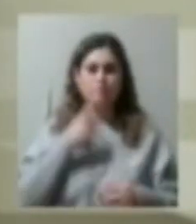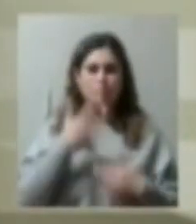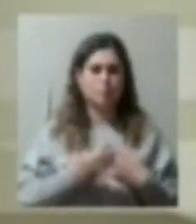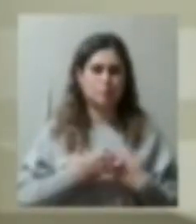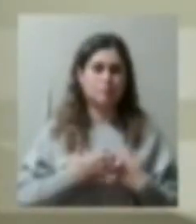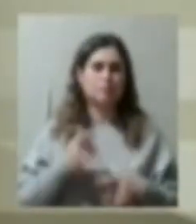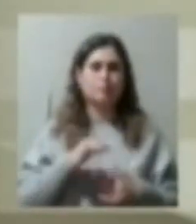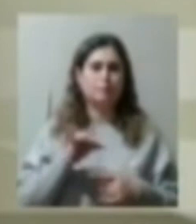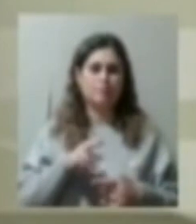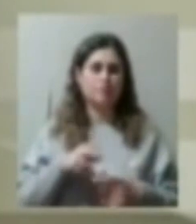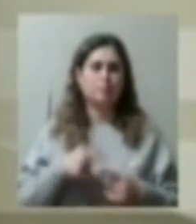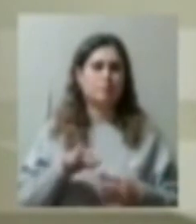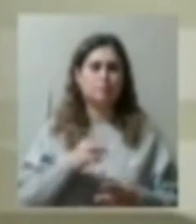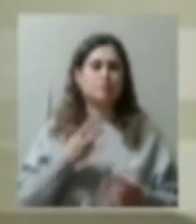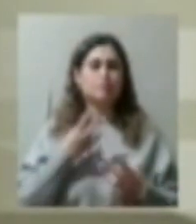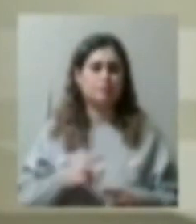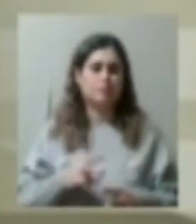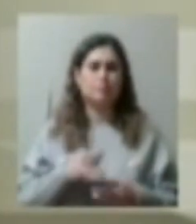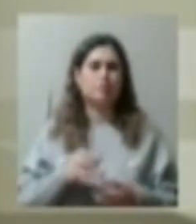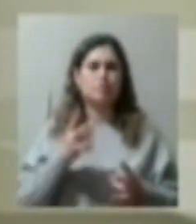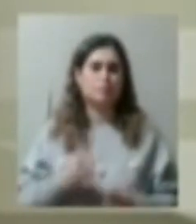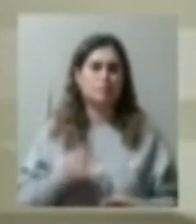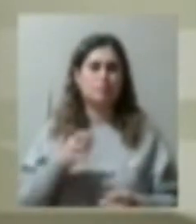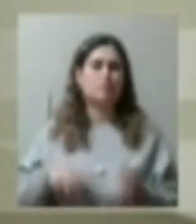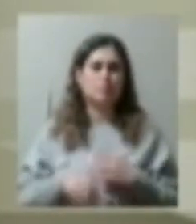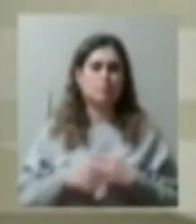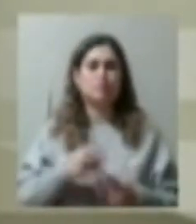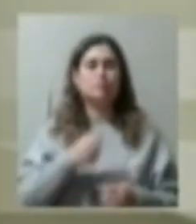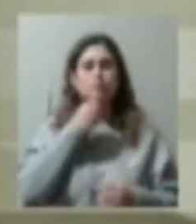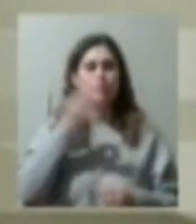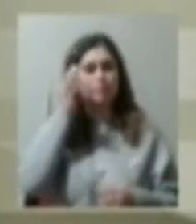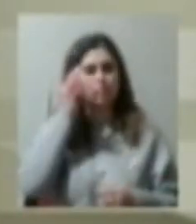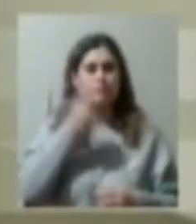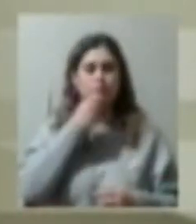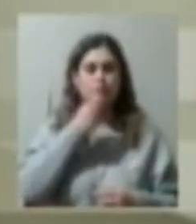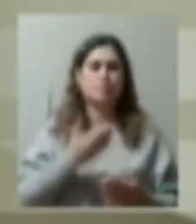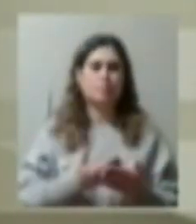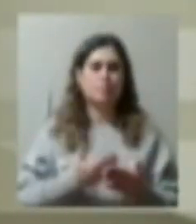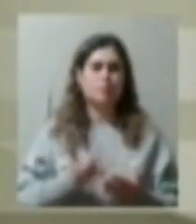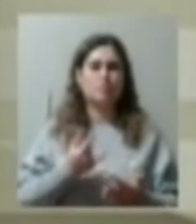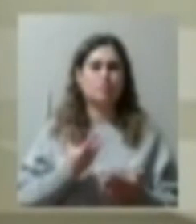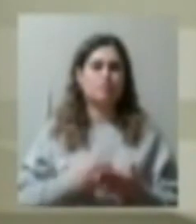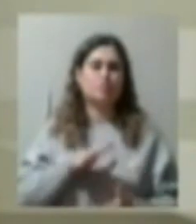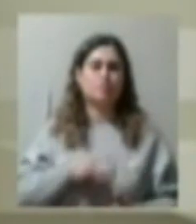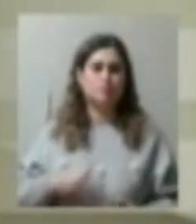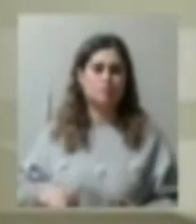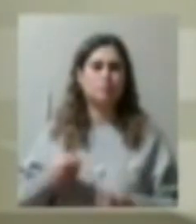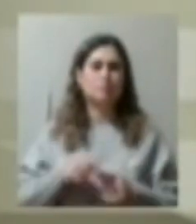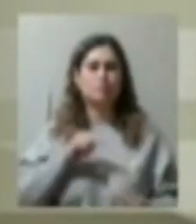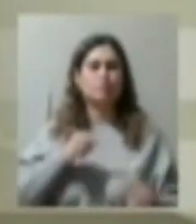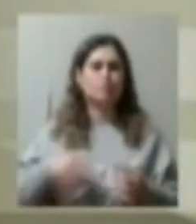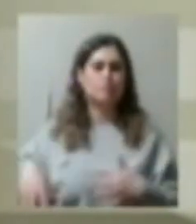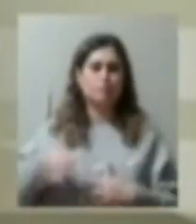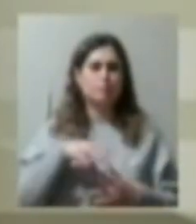від всіх негараздів на дорозі. Ну і не забувайте, що дорослі мають бути гідним прикладом для своїх дітей, для оточуючих,